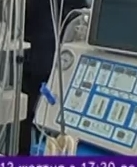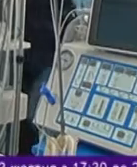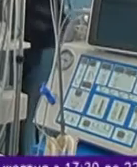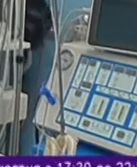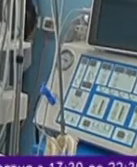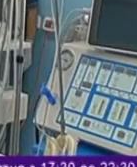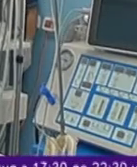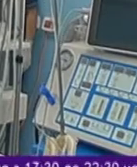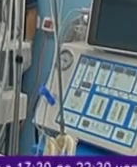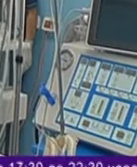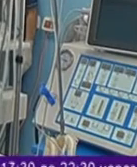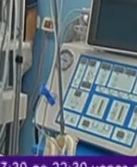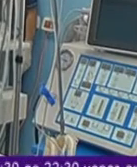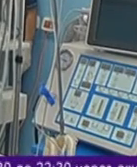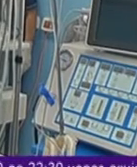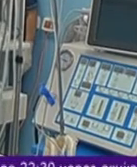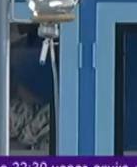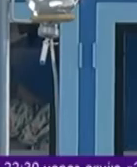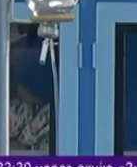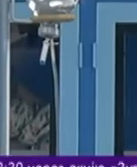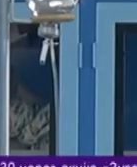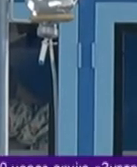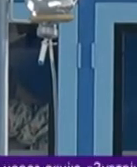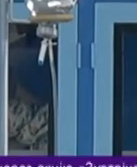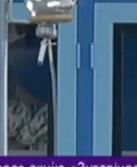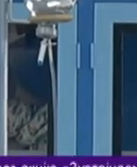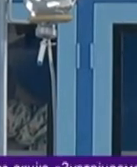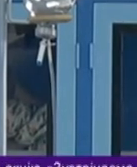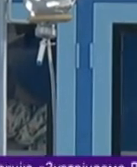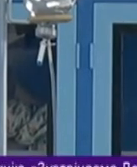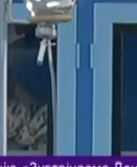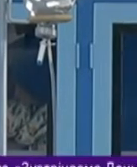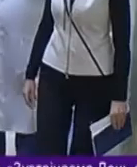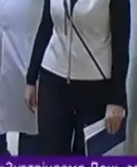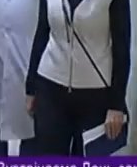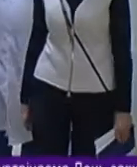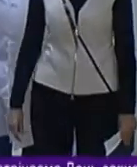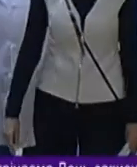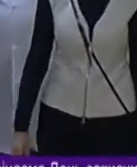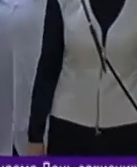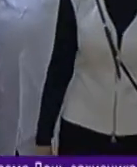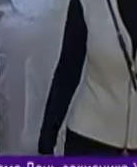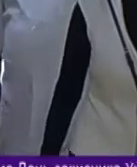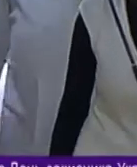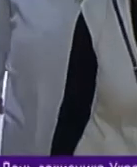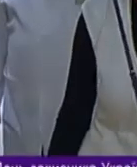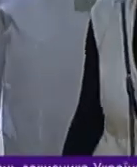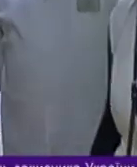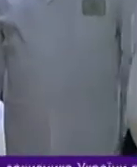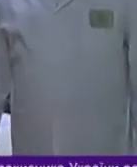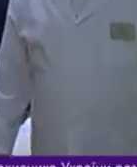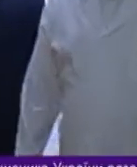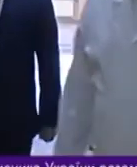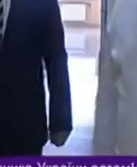пацієнтів, 12 тисячам з них роблять операції. Усі лікарні столиці мають бути сучасними і комфортними, ставить